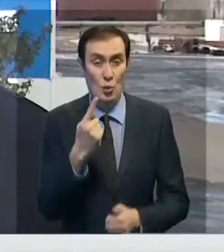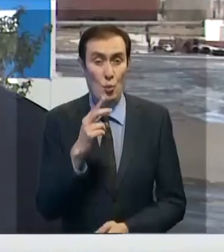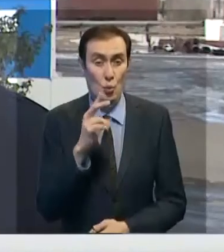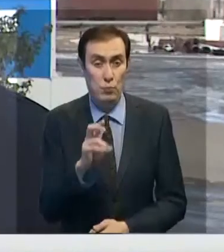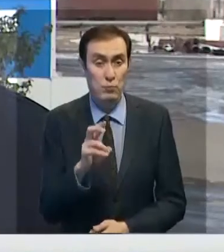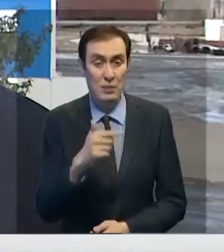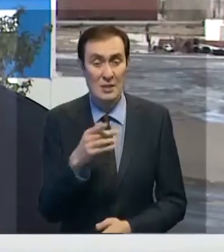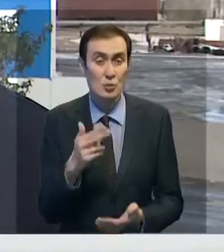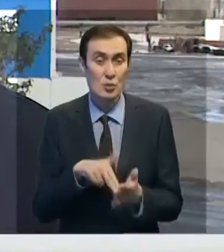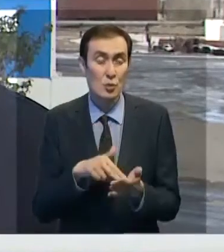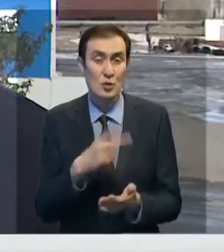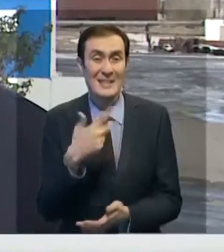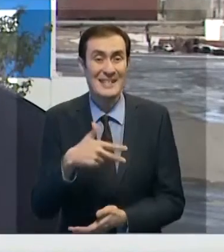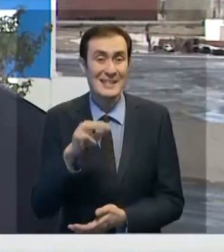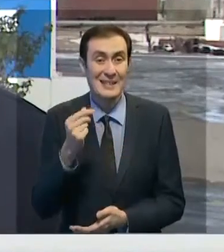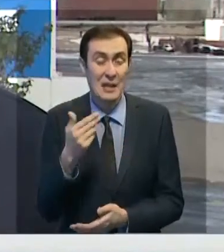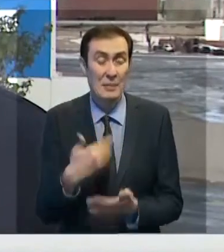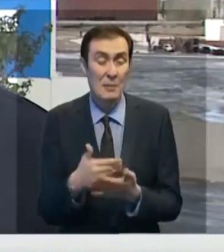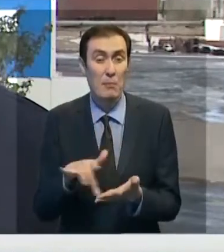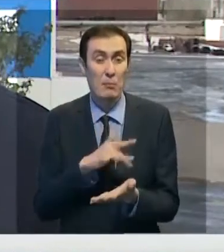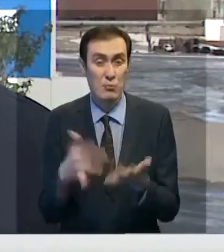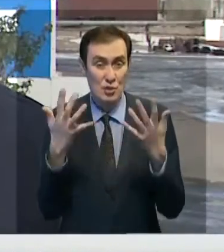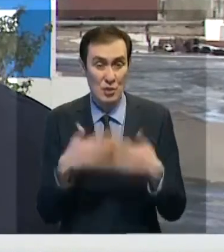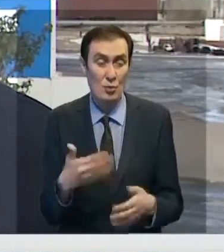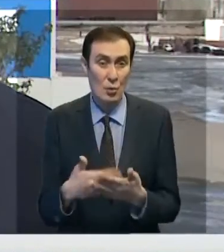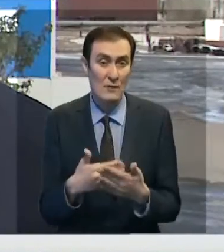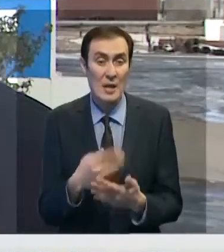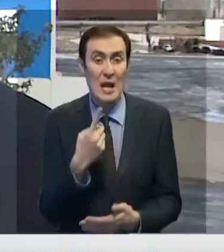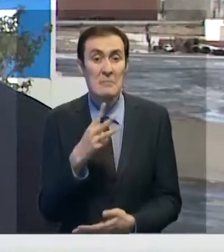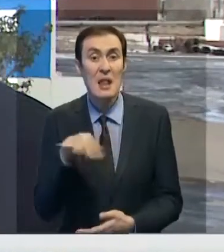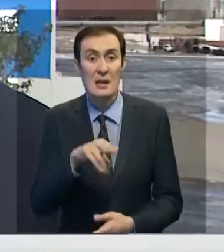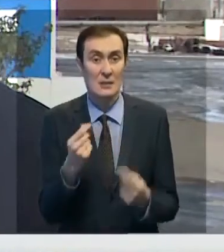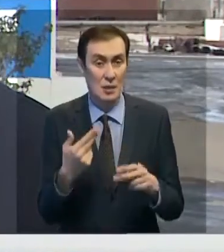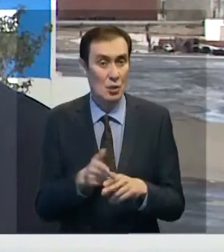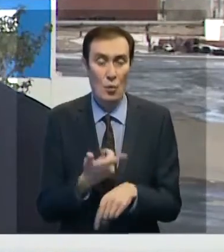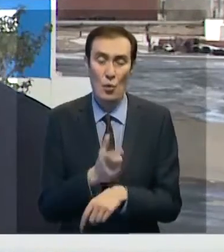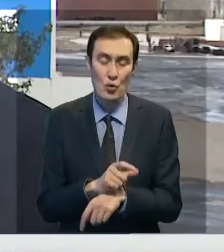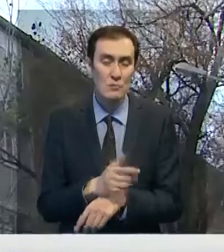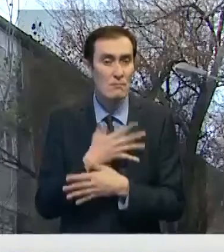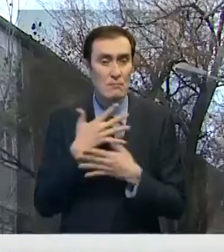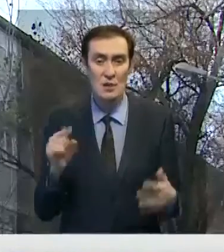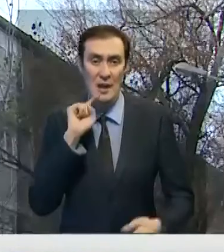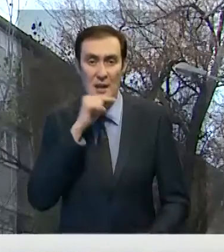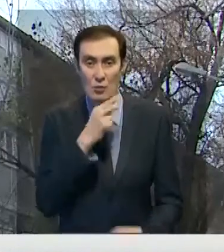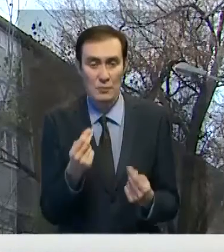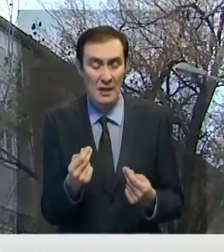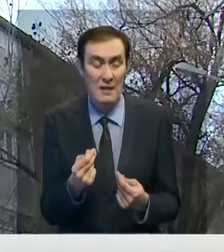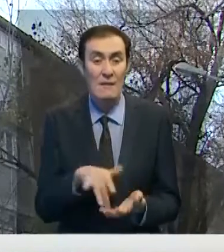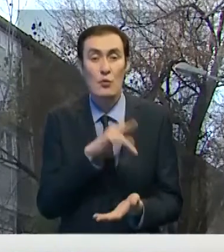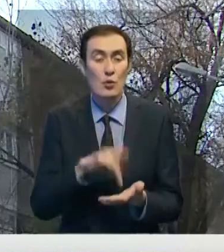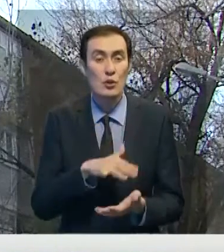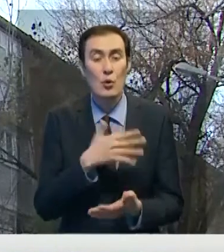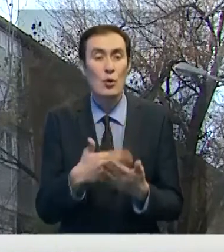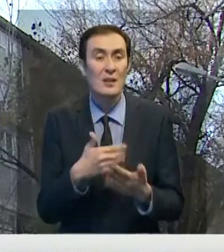газа стоит 30 тенге. Итого, если посчитать, то это около миллиарда тенге. Это очень большая экономия. Капшагая около